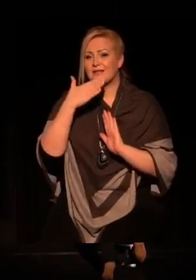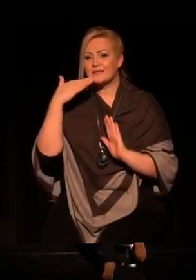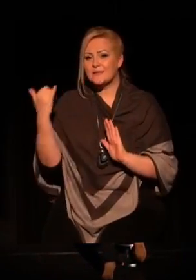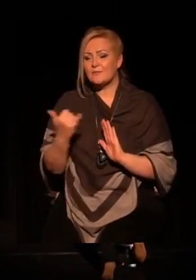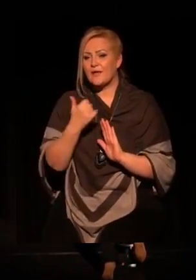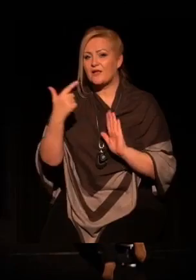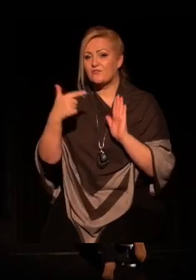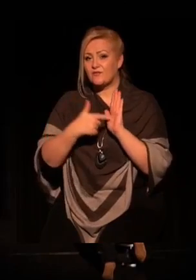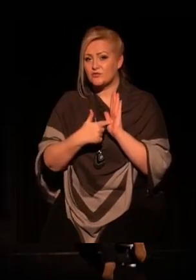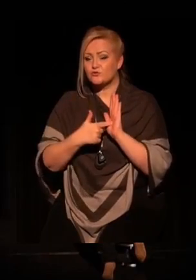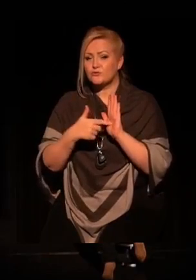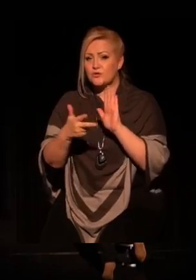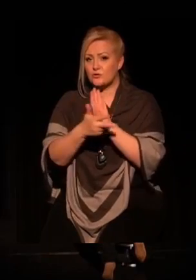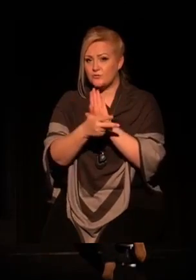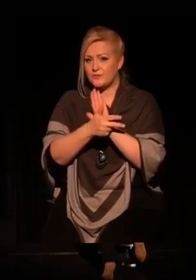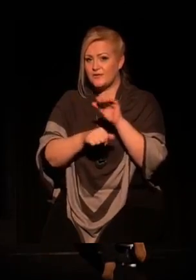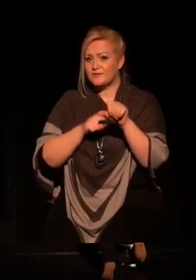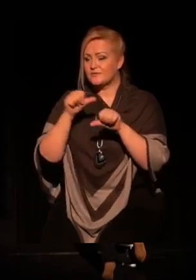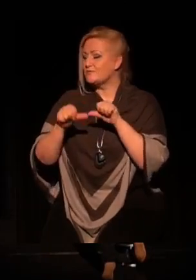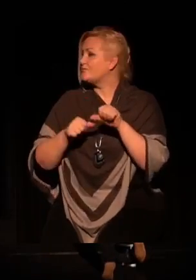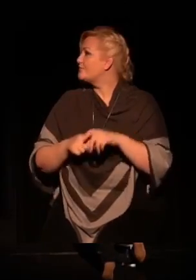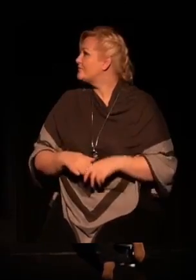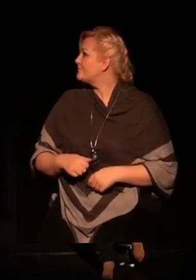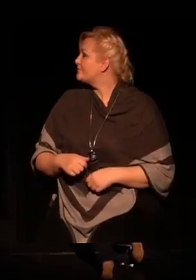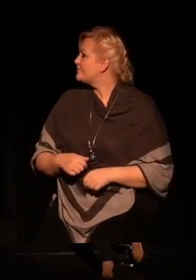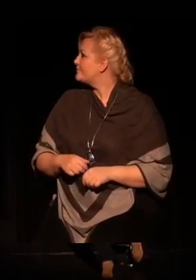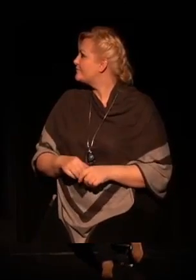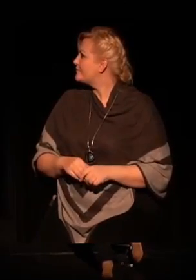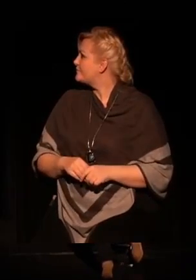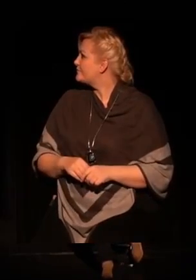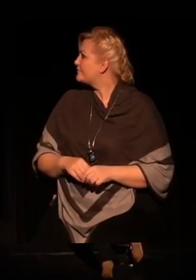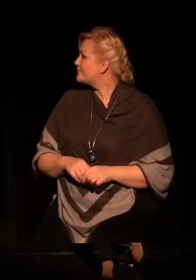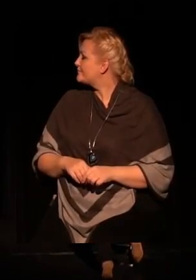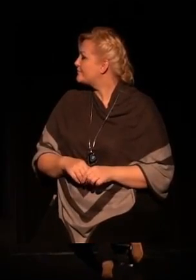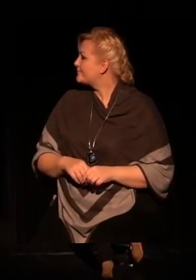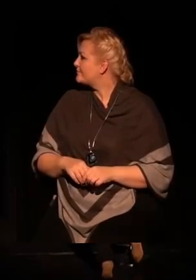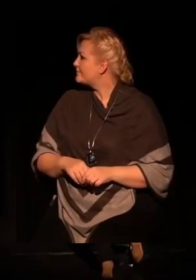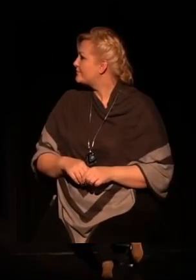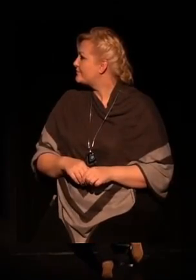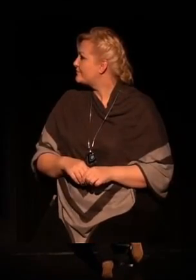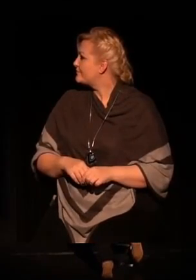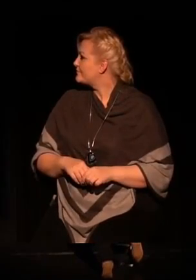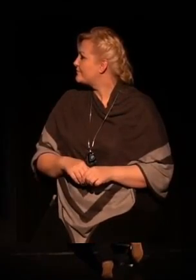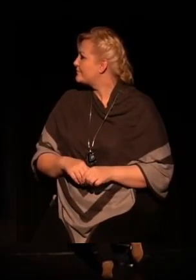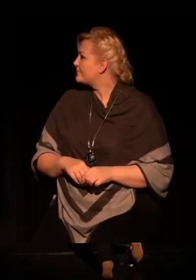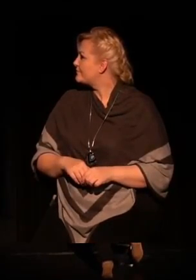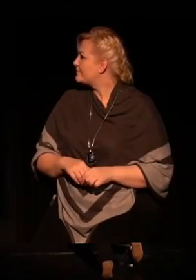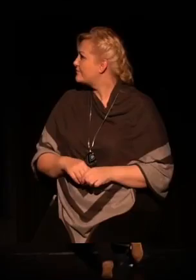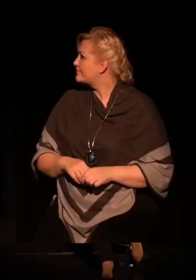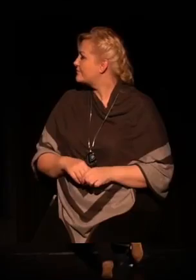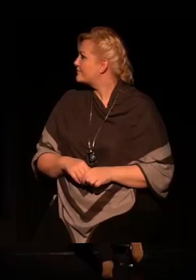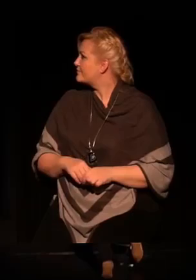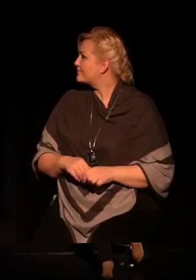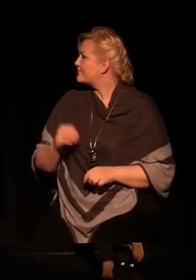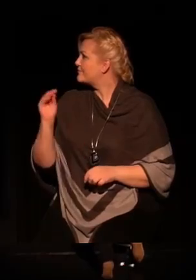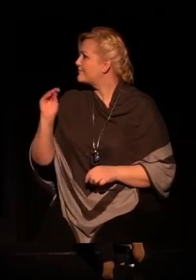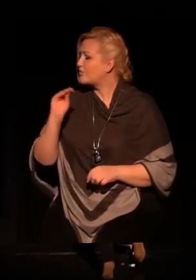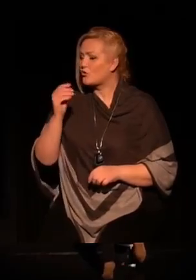roku. I zostaje mi jeszcze kilka kroków.